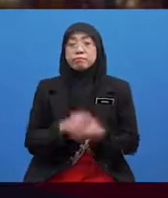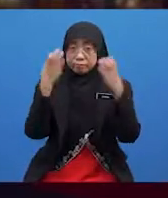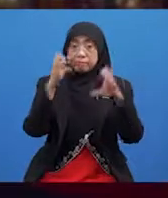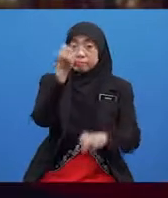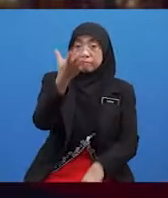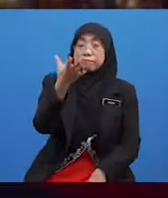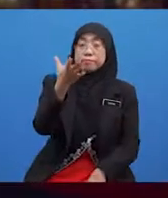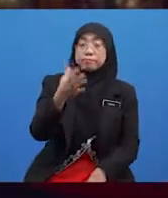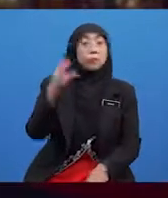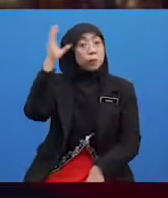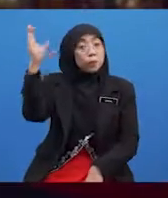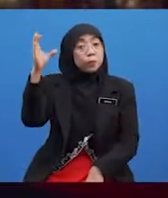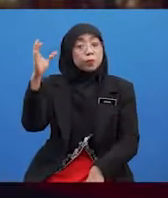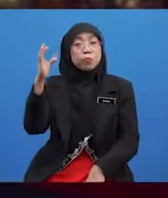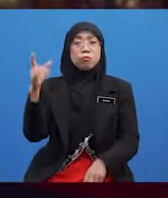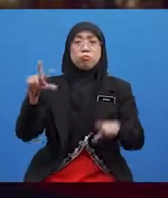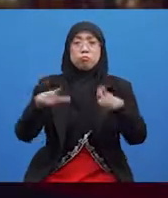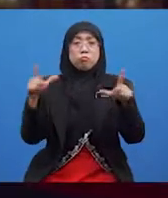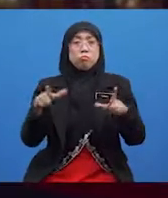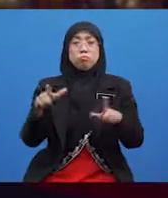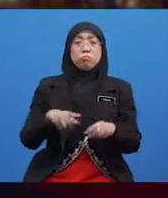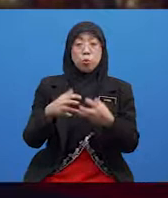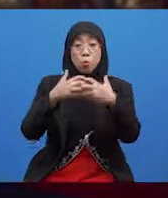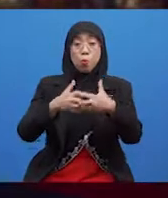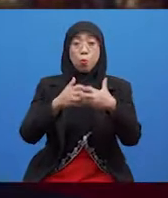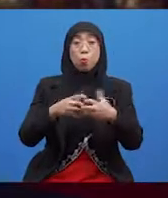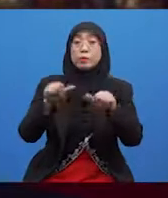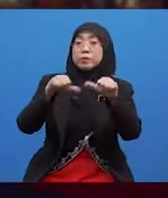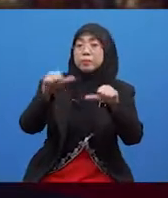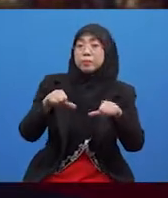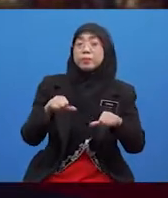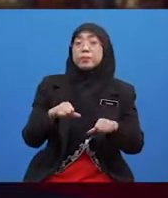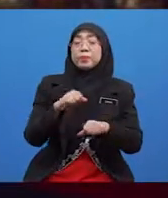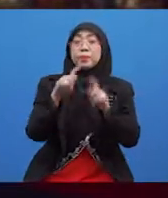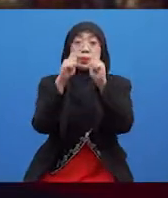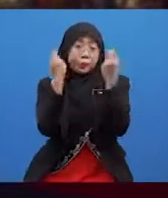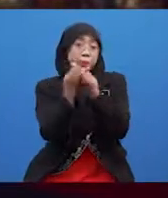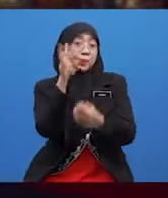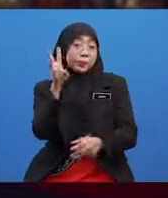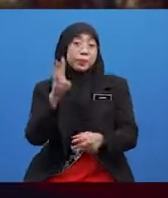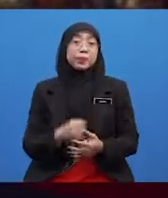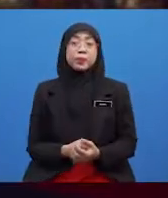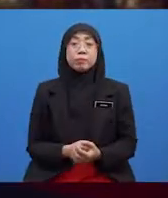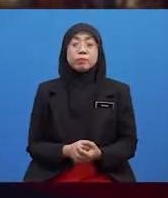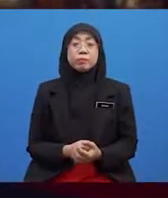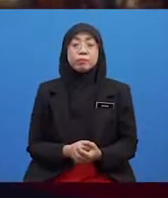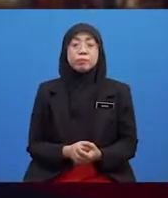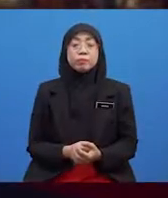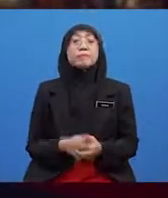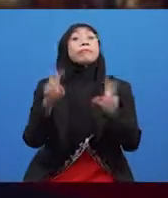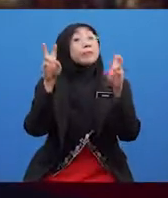berkenaan konsep lakuan motor bagi mata pelajaran Sains Sukan Tingkatan 6. Dalam tajuk